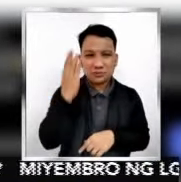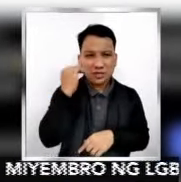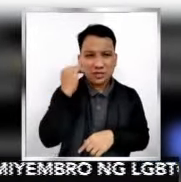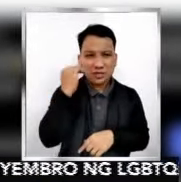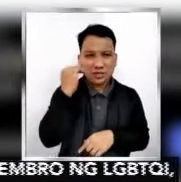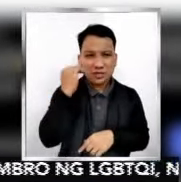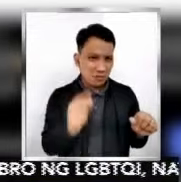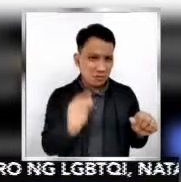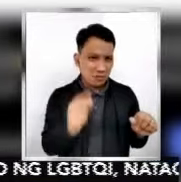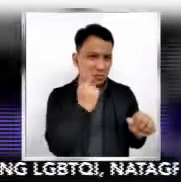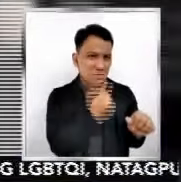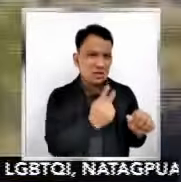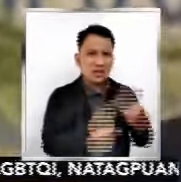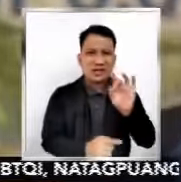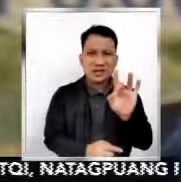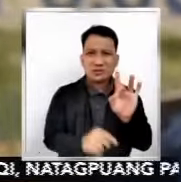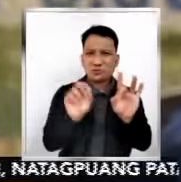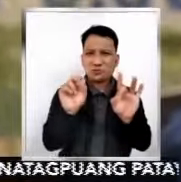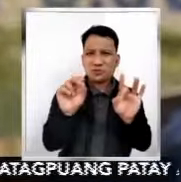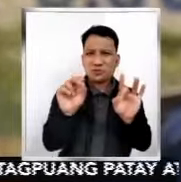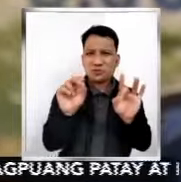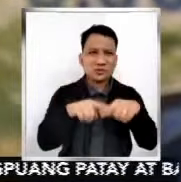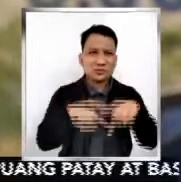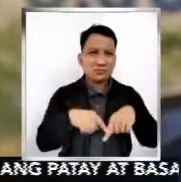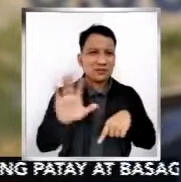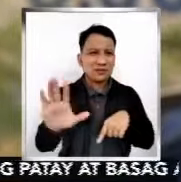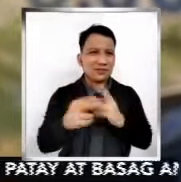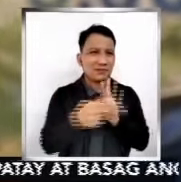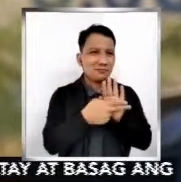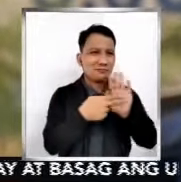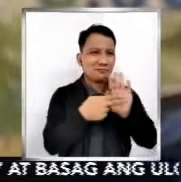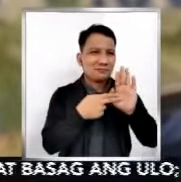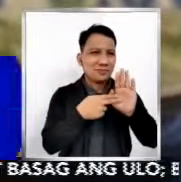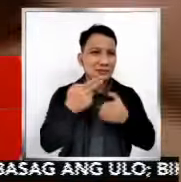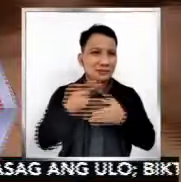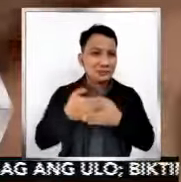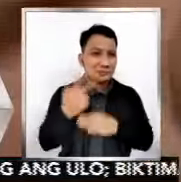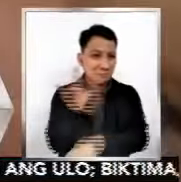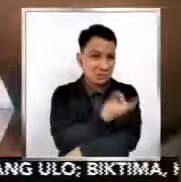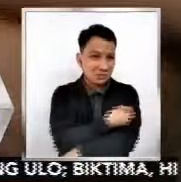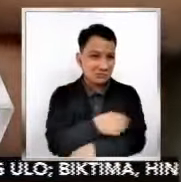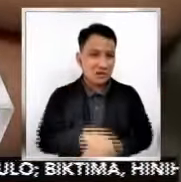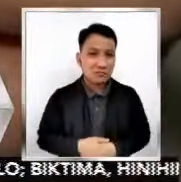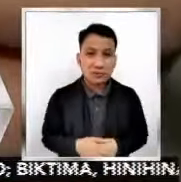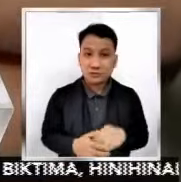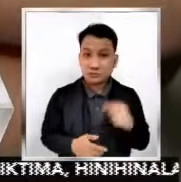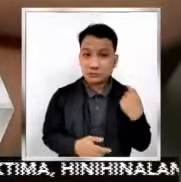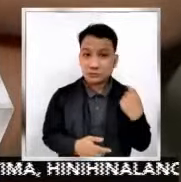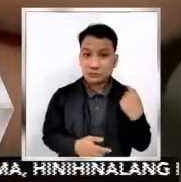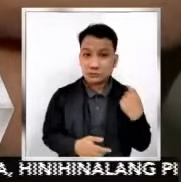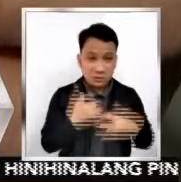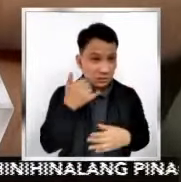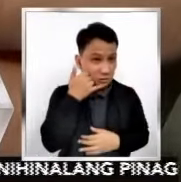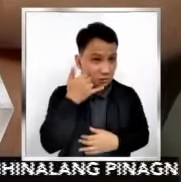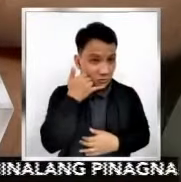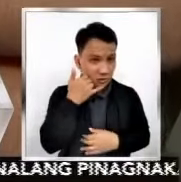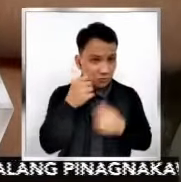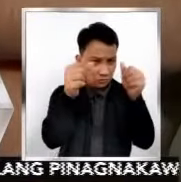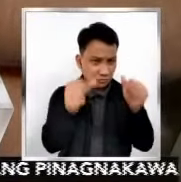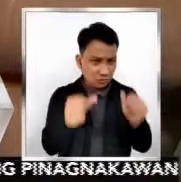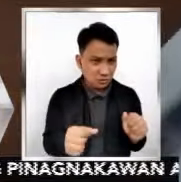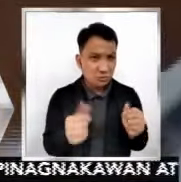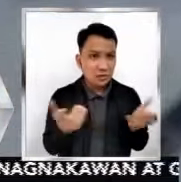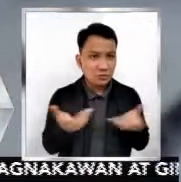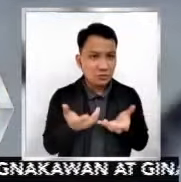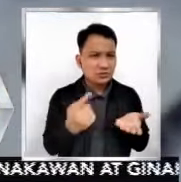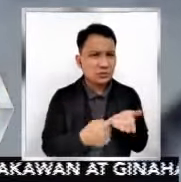12,000 pesos daw, depende sa brand. Sinubukan ng GMA News na tawagan ang numerong binanggit sa isa sa mga post kung saan pinag-usapan ng ganitong